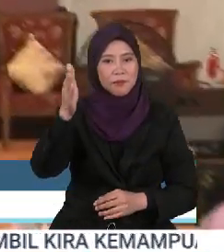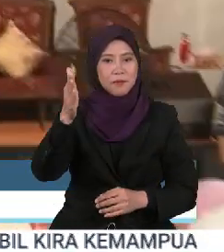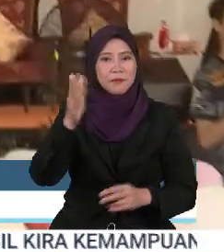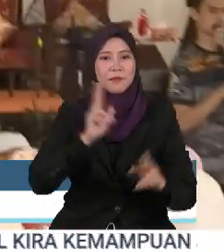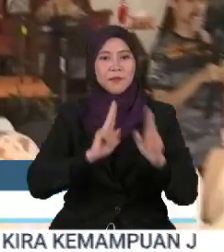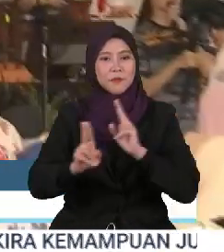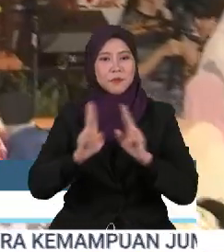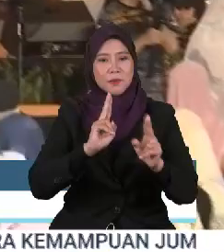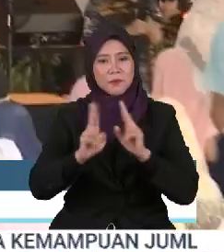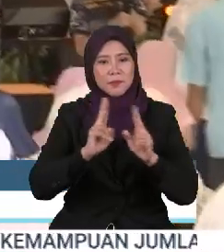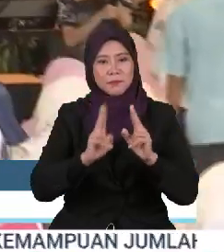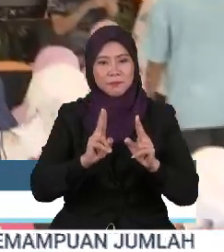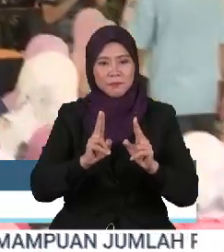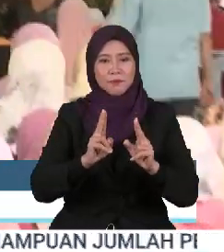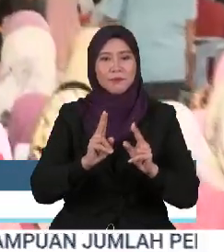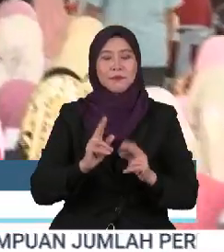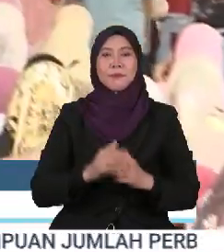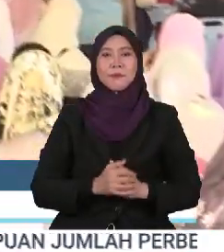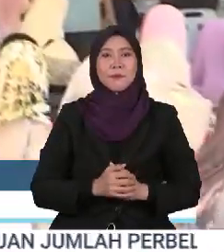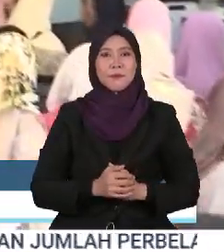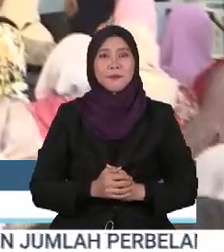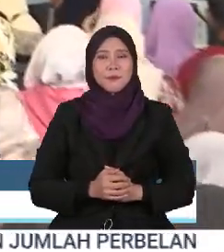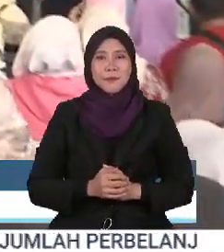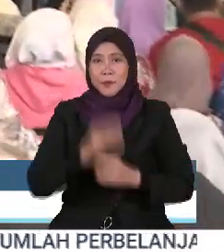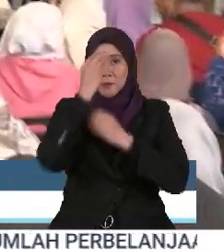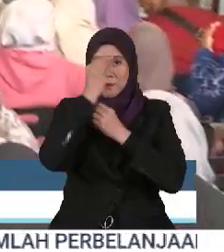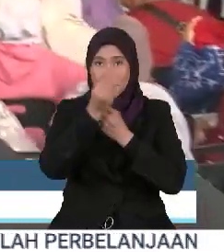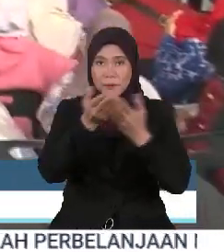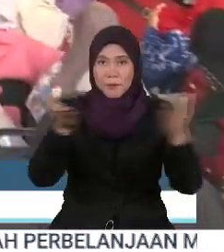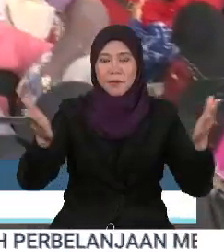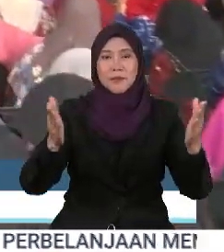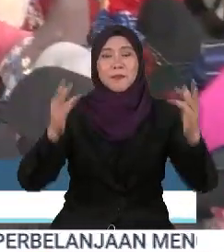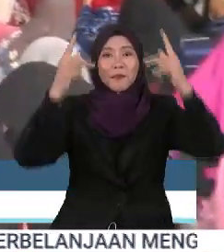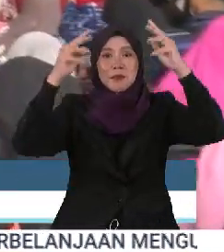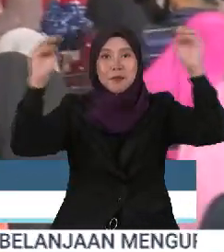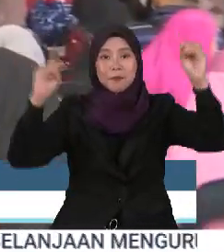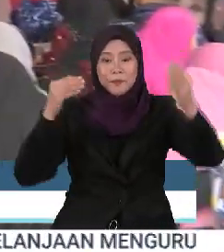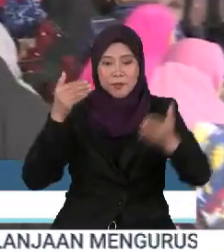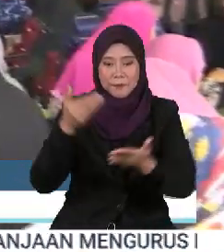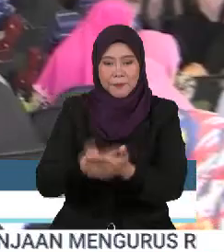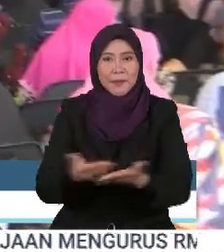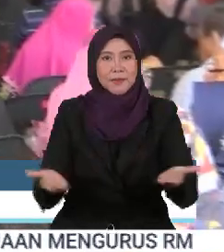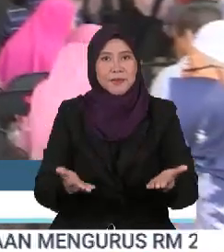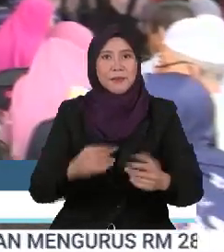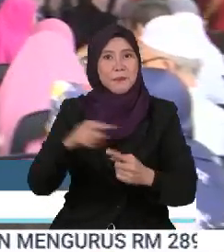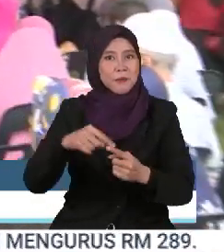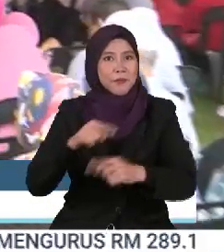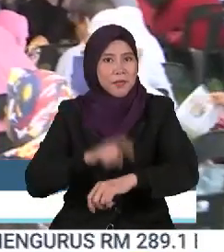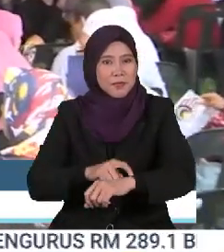ucap utama di majelis ini untuk malu-an perdana menteri di yang ketiga di sini pada